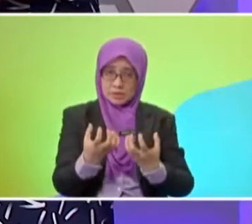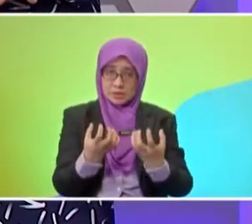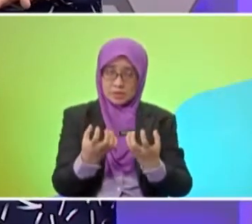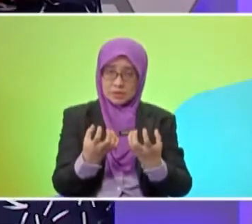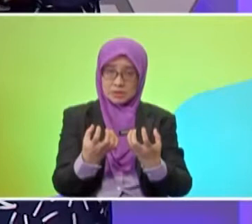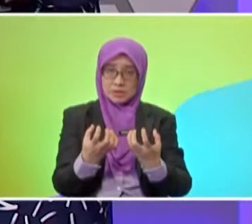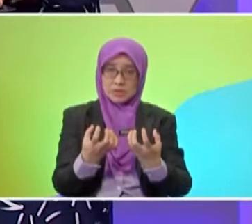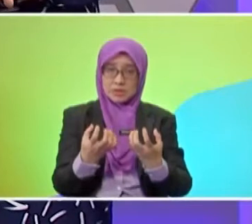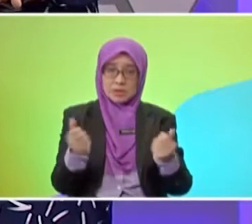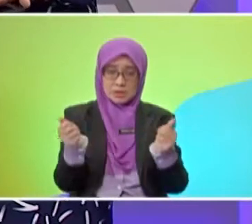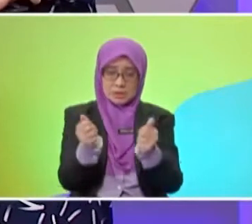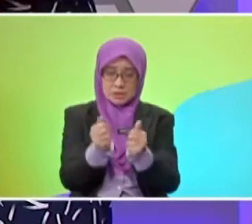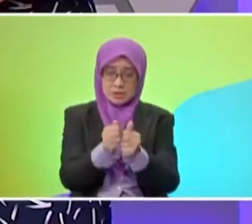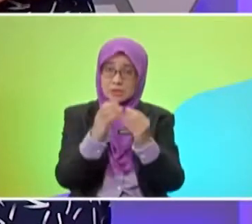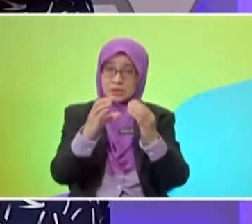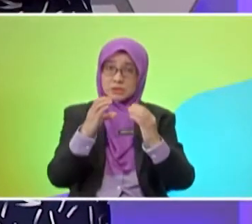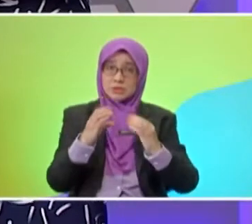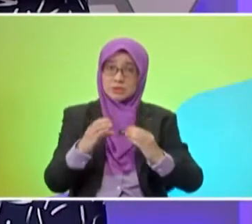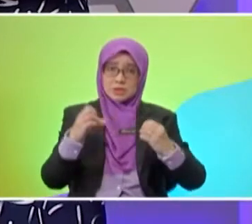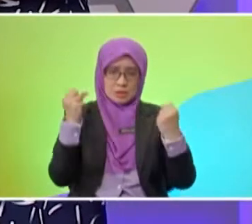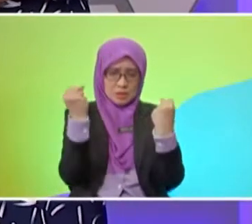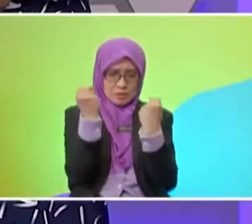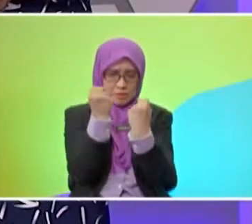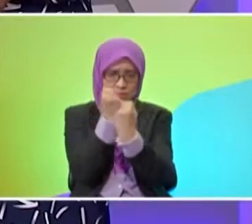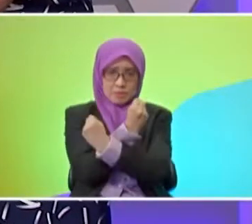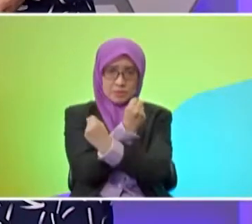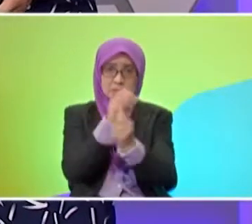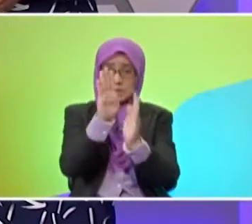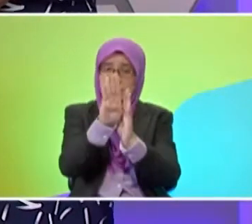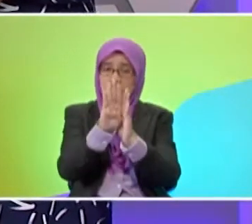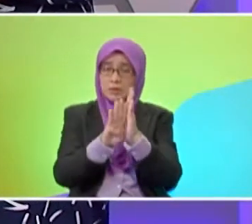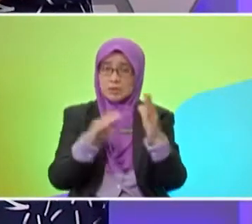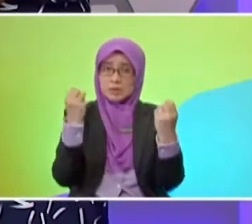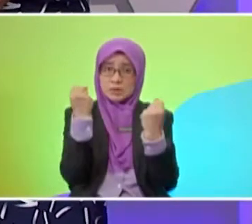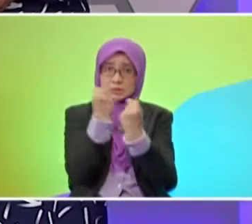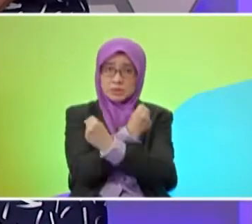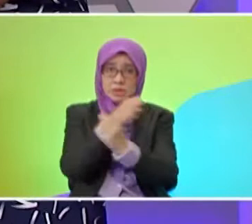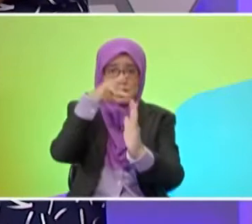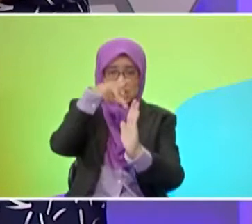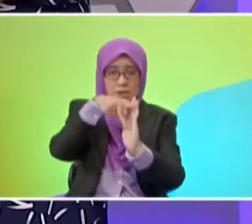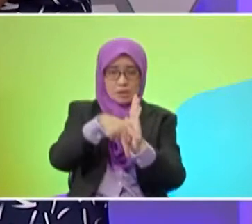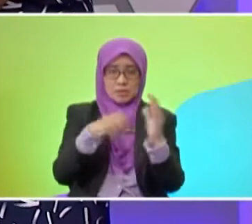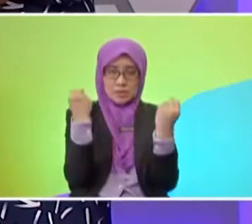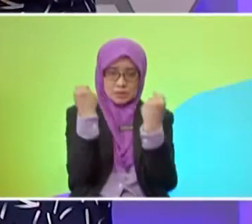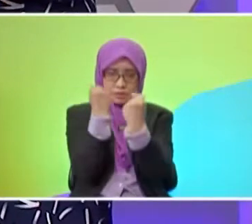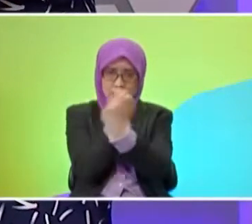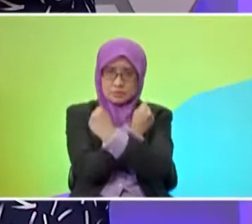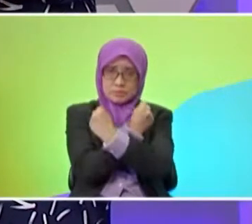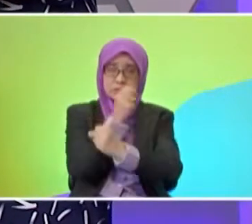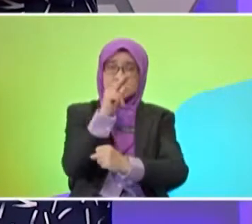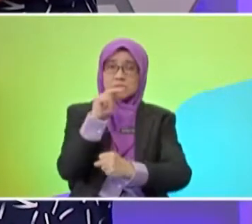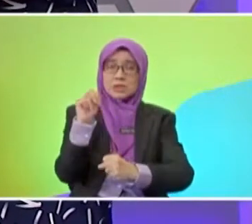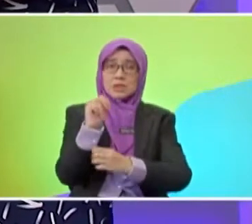dengan cara bersaing bersahaja bersaing jadi tengok persaingan antara hewan jadi